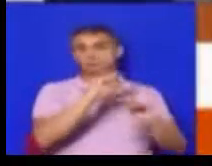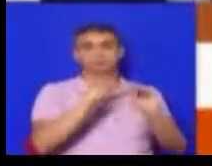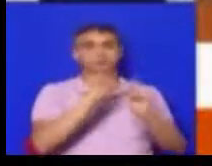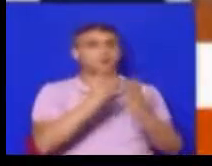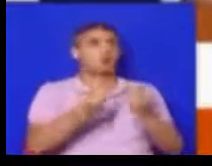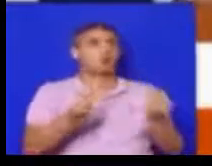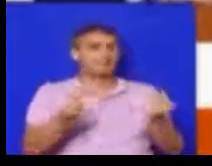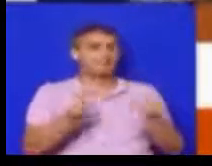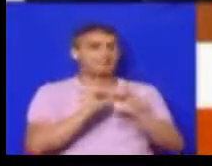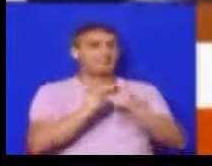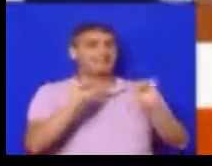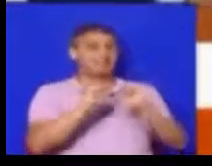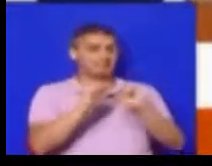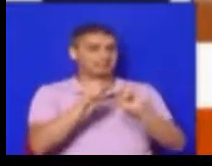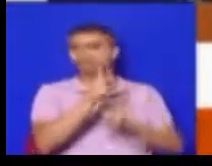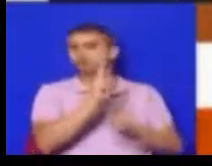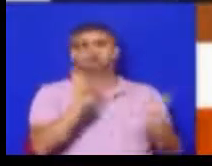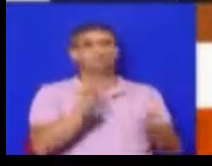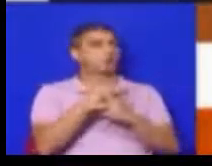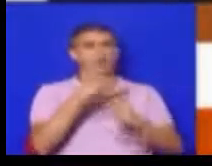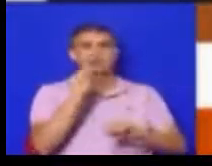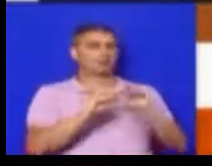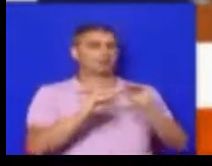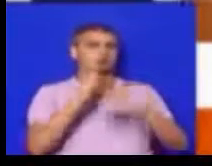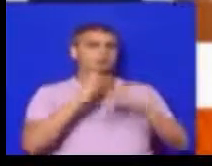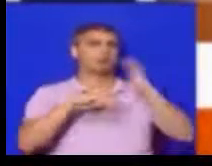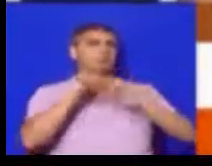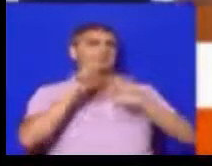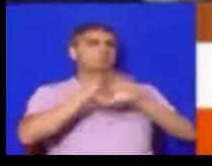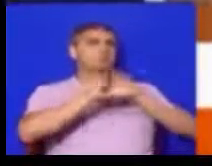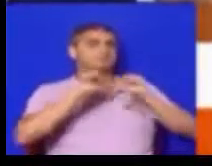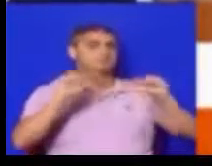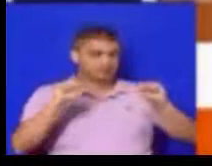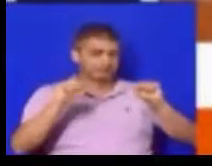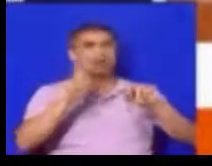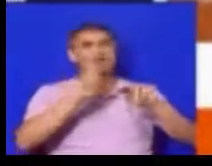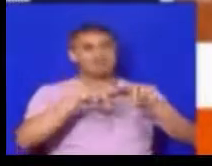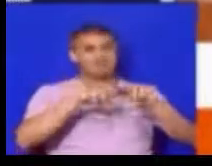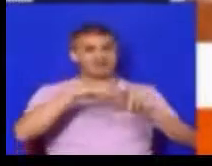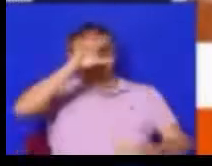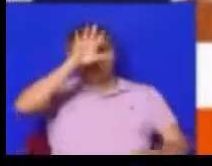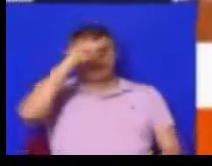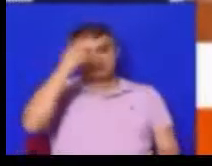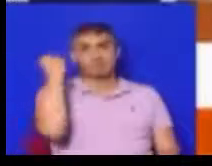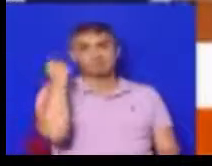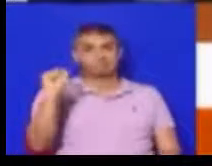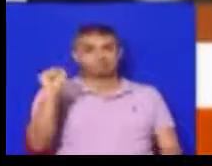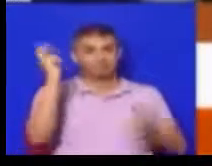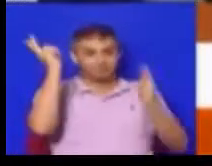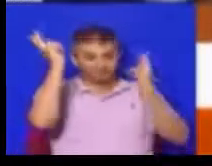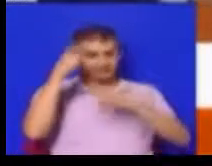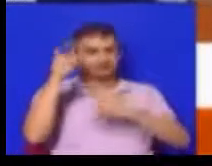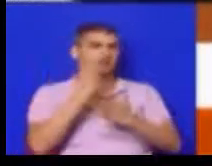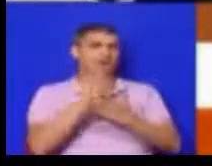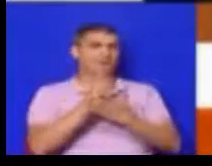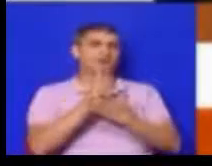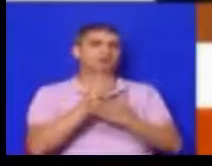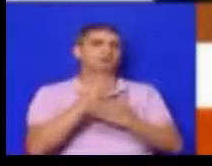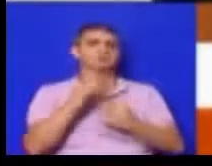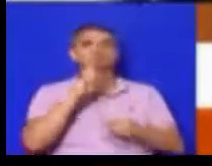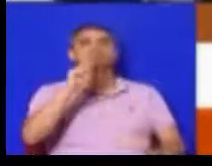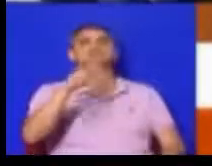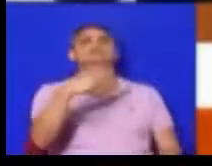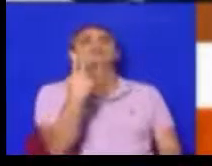לחומרים גרעיניים שלא יכולים לשמש לייצור פצצה, ואז אם האיראנים מפרים את ההסכם, זה ייקח להם לפחות